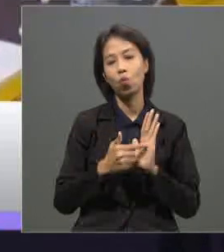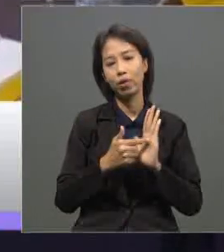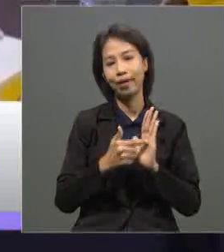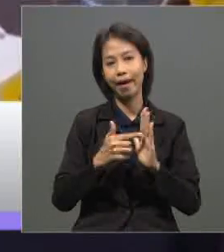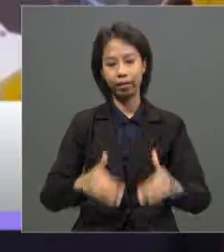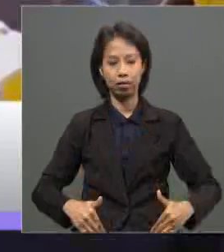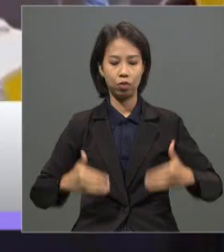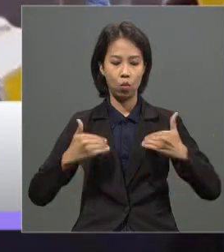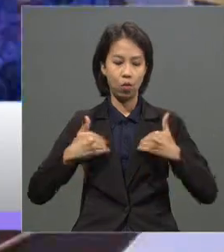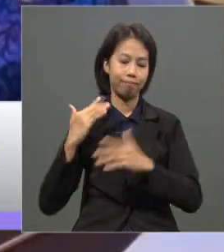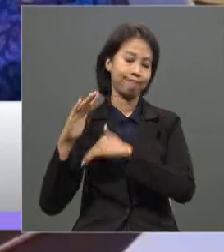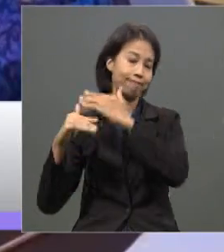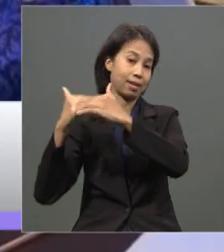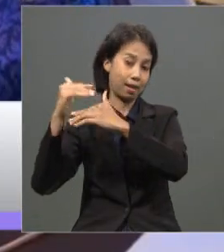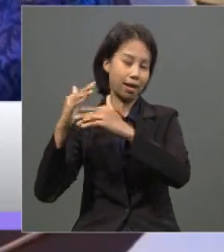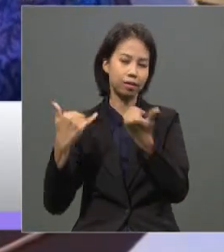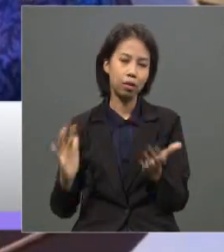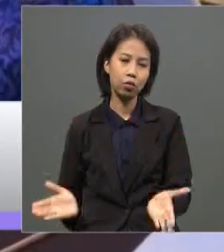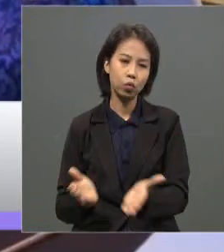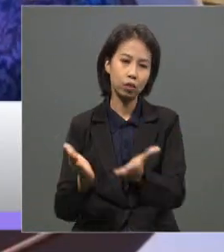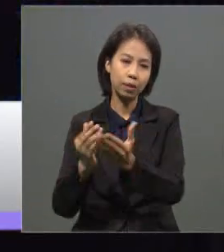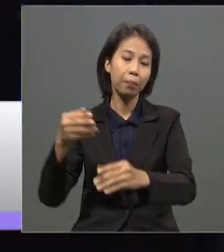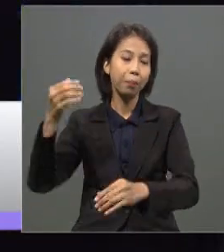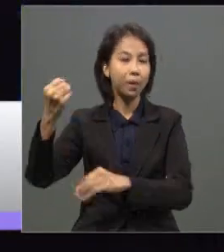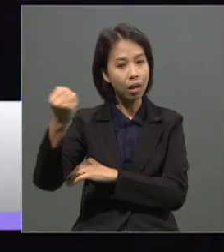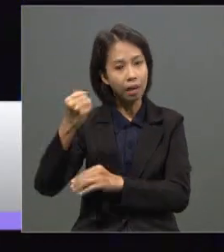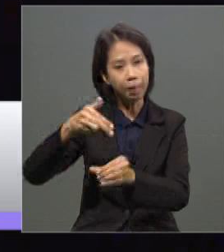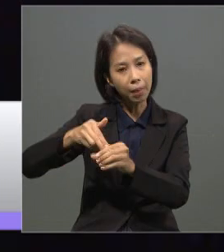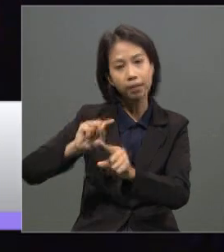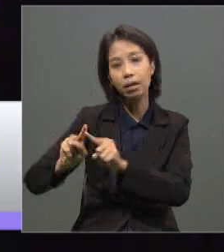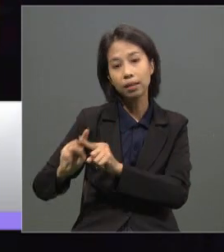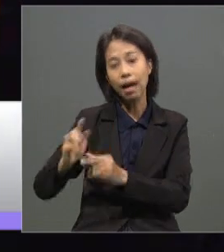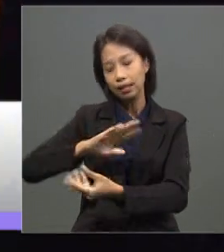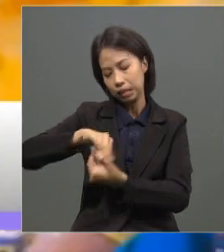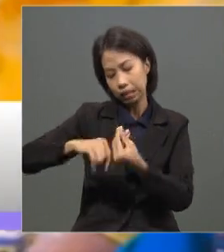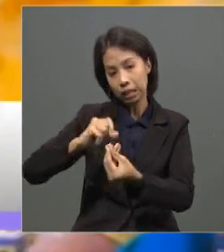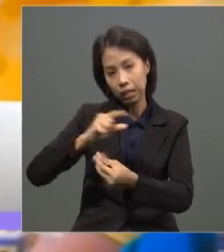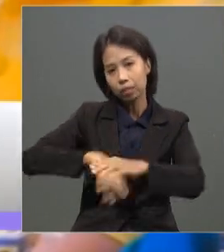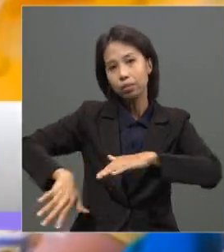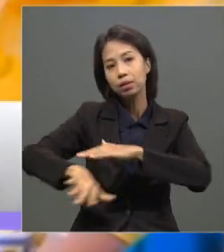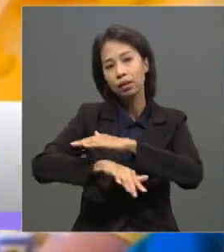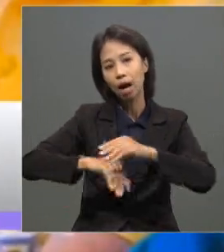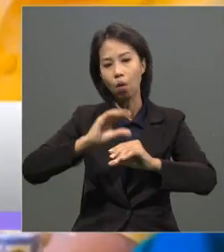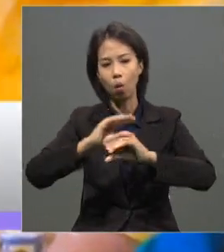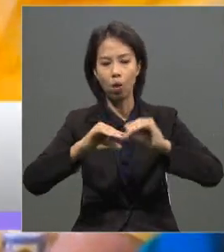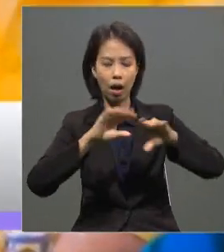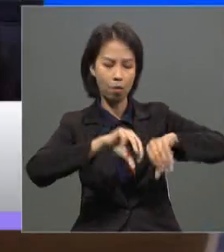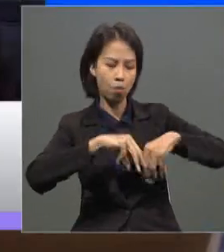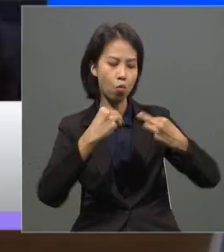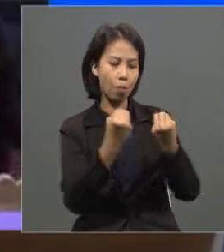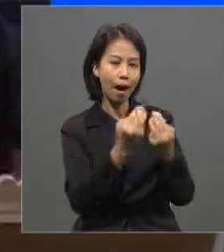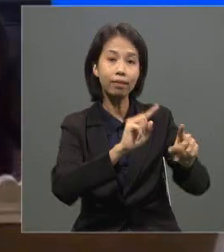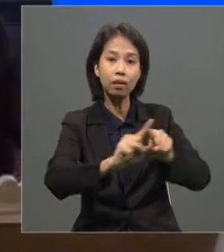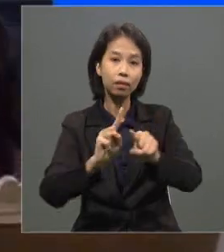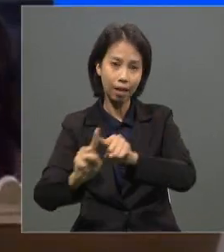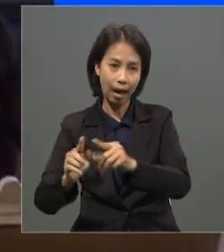ชีวิตให้กับประชาชนการส่งเสริมพลังงานสะอาดการส่งเสริมเศรษฐกิจฐานรากการขับเคลื่อนโครงการหมู่บ้านยั่งยืนรวมไปถึง